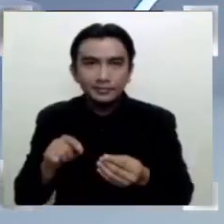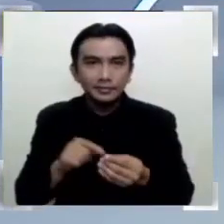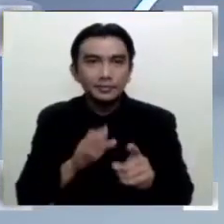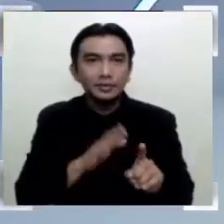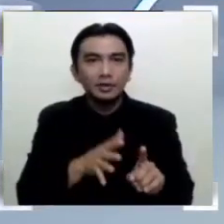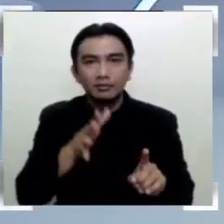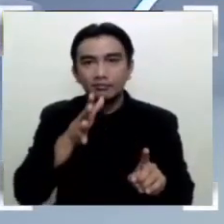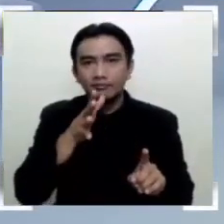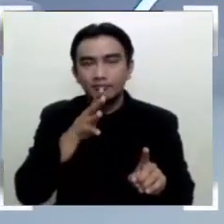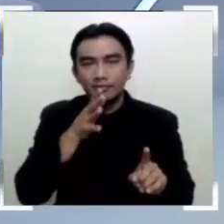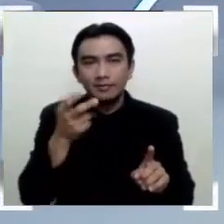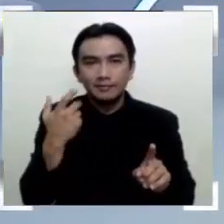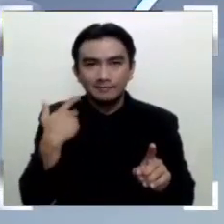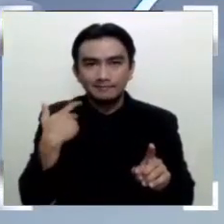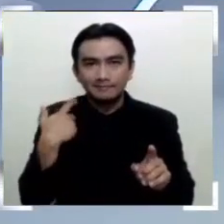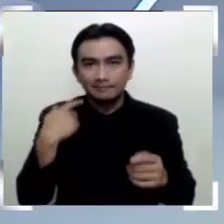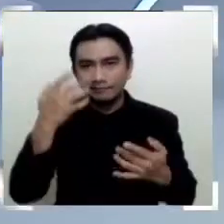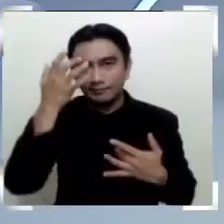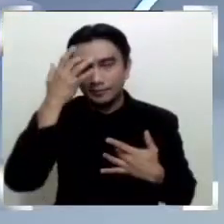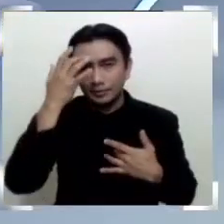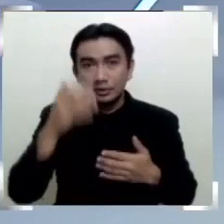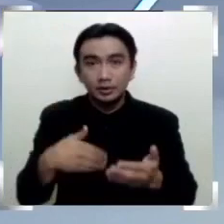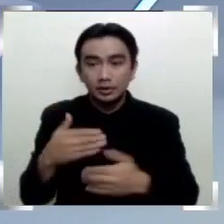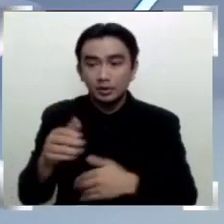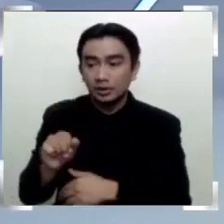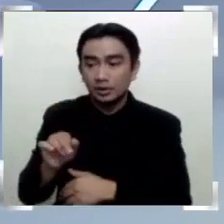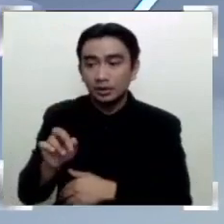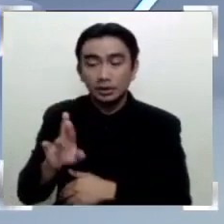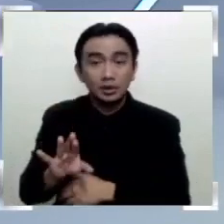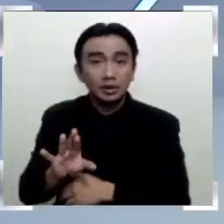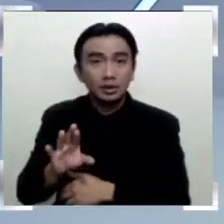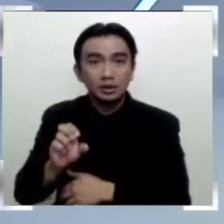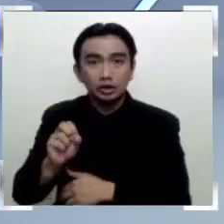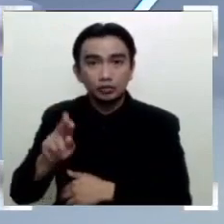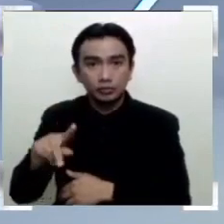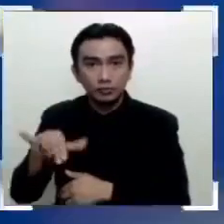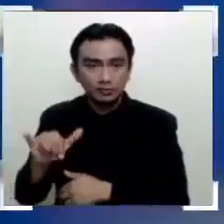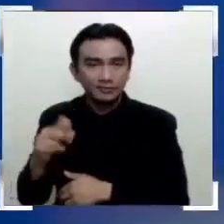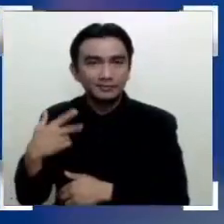Supply magbabalik Pilipinas para mangharana. Ating saksiyan!